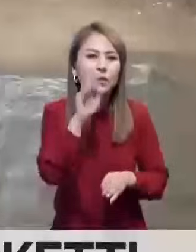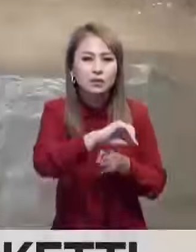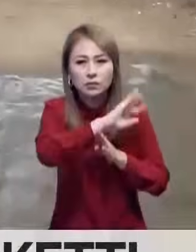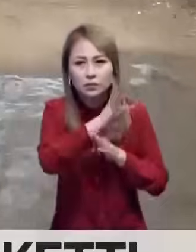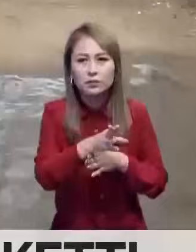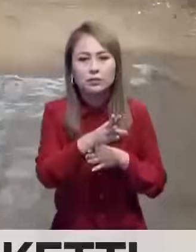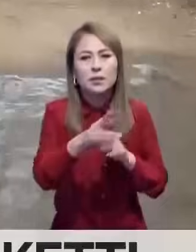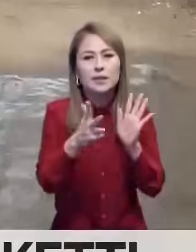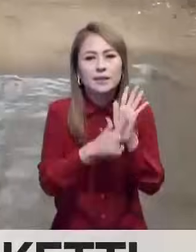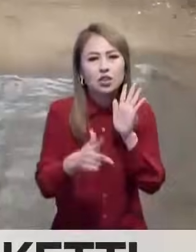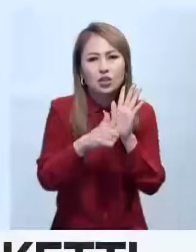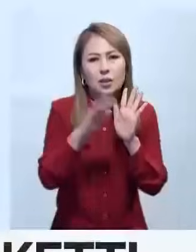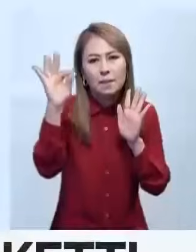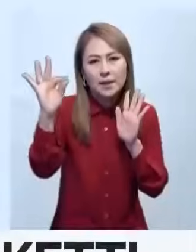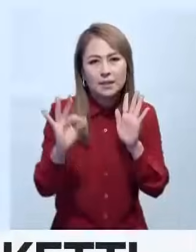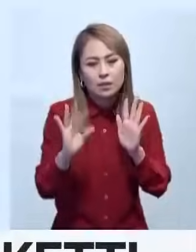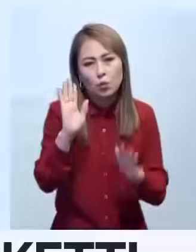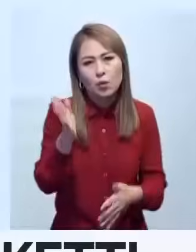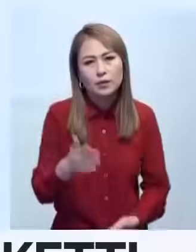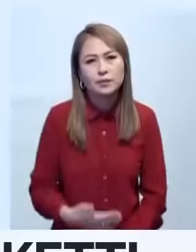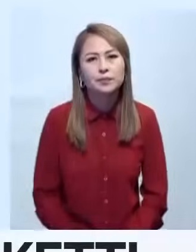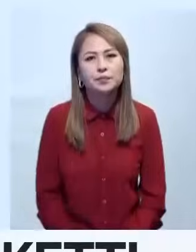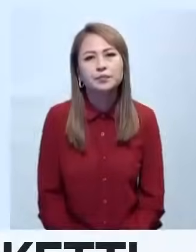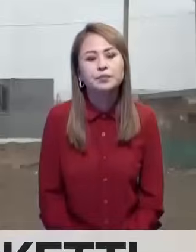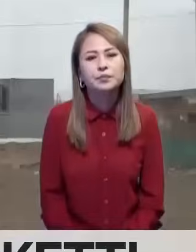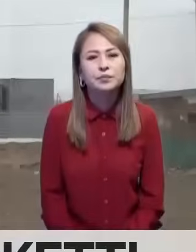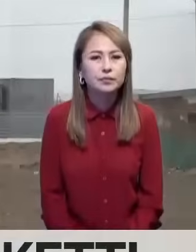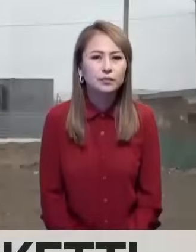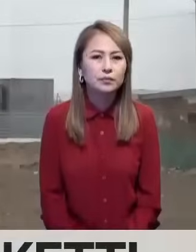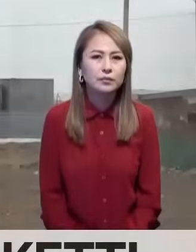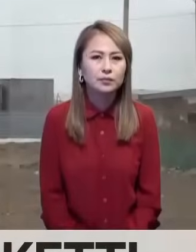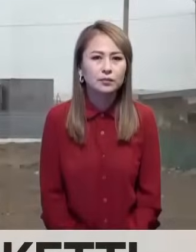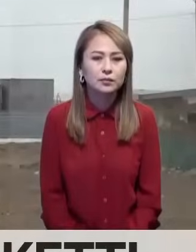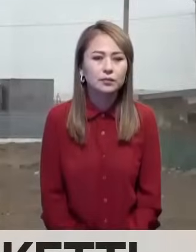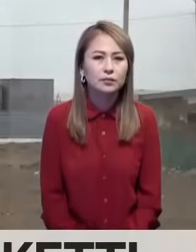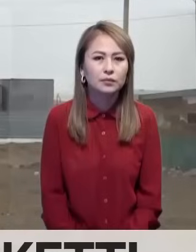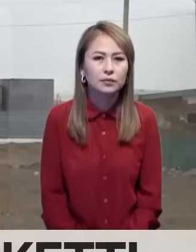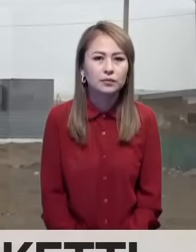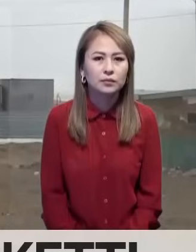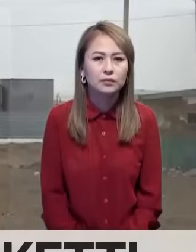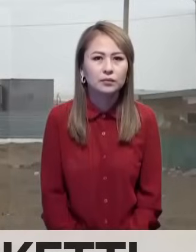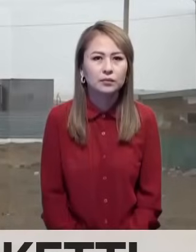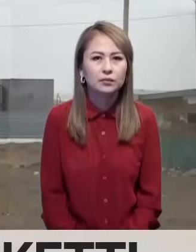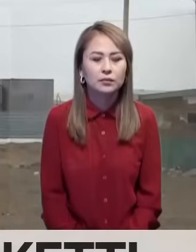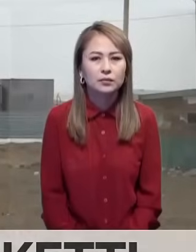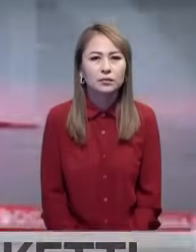қамтылуы 87%-ке жуықтайды. Мағауия Қалиев, Сергей Трахтенберг, Қостанай облысы, Хабар 24.